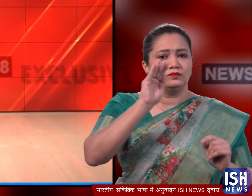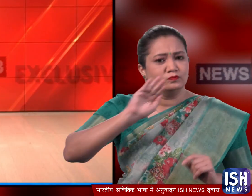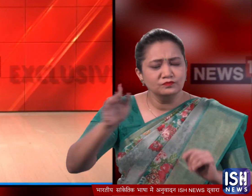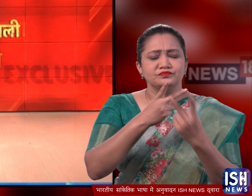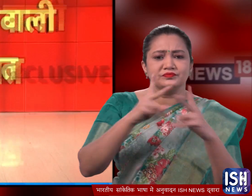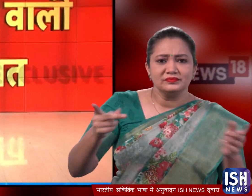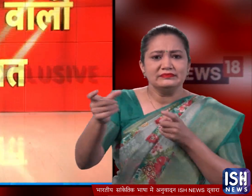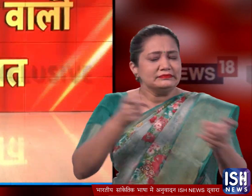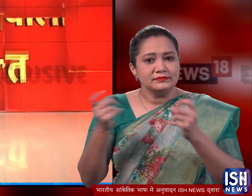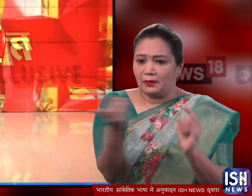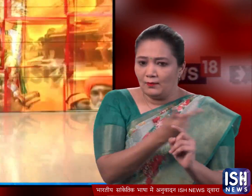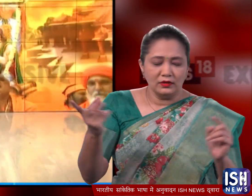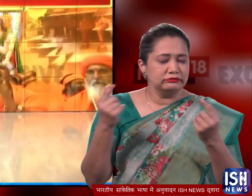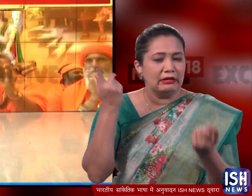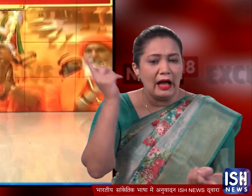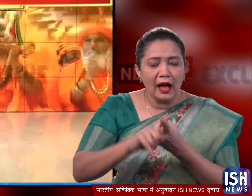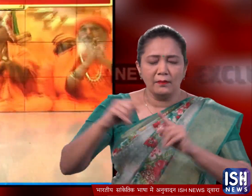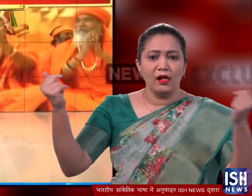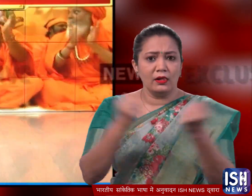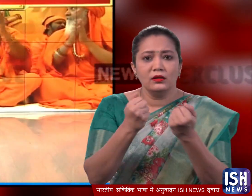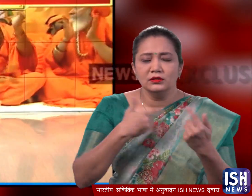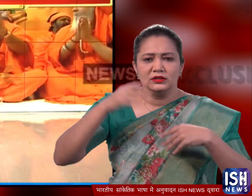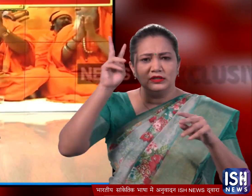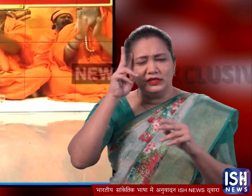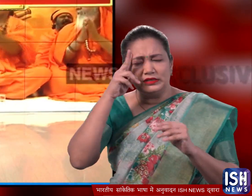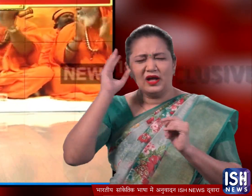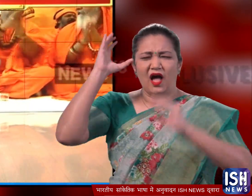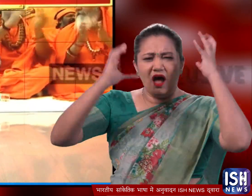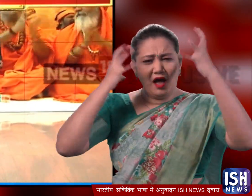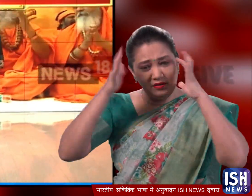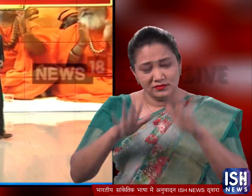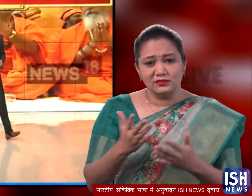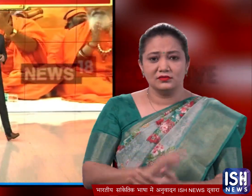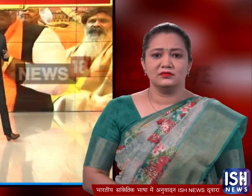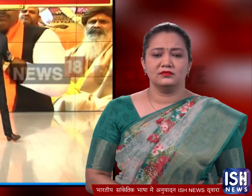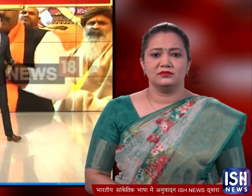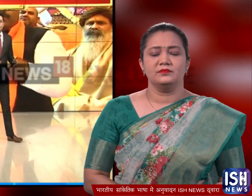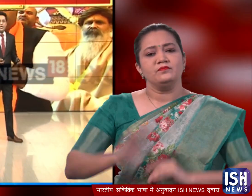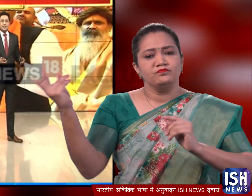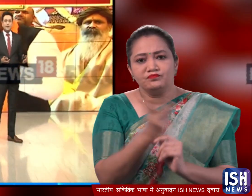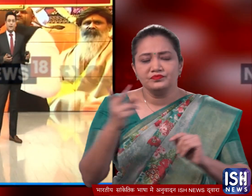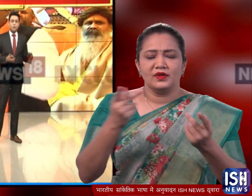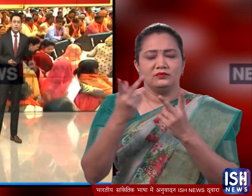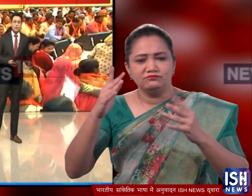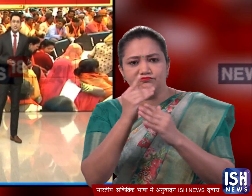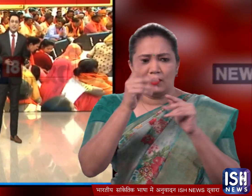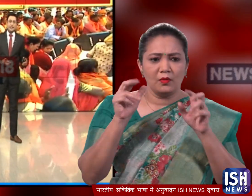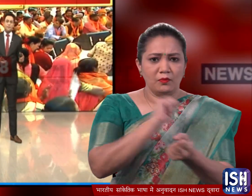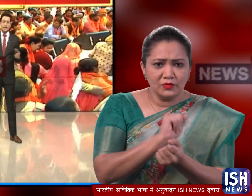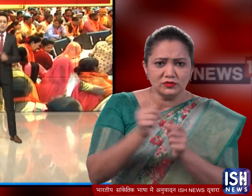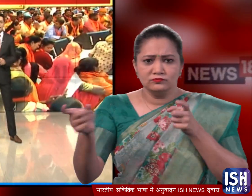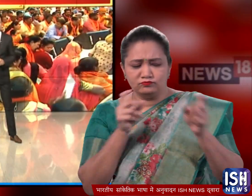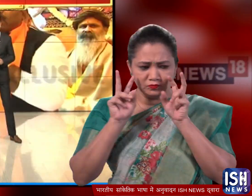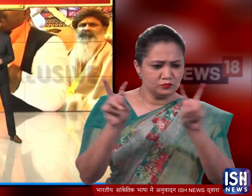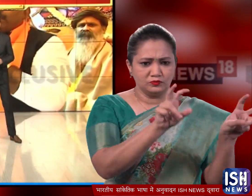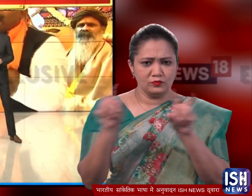बावजूद प्रशासन को दोनों तरफ से छिड़े घमासान के सियासी होने को लेकर किसी तरह का संशय नहीं रहा, इसलिए दोनों तरफ की हलचल पर पुलिस और प्रशासन की